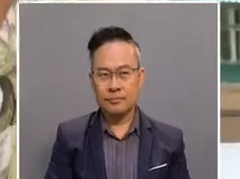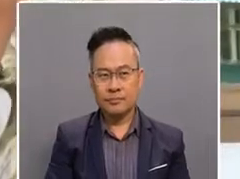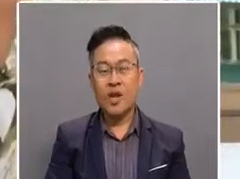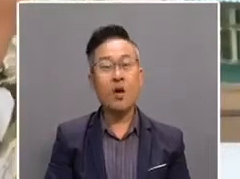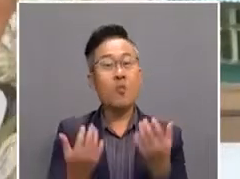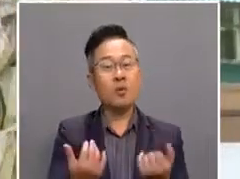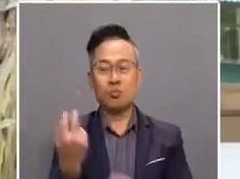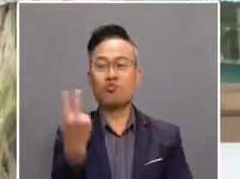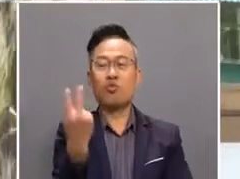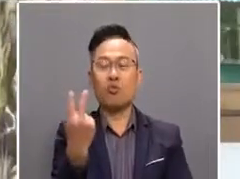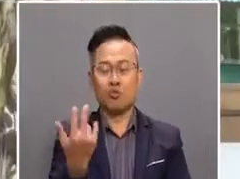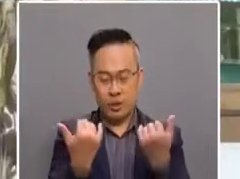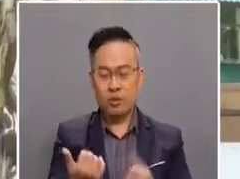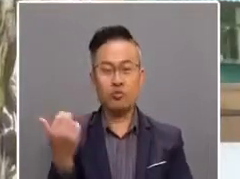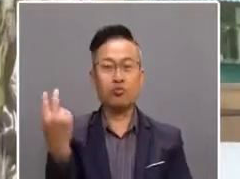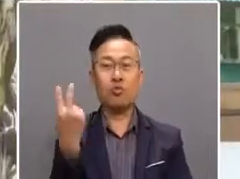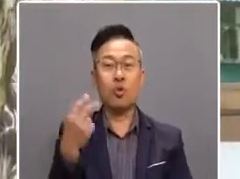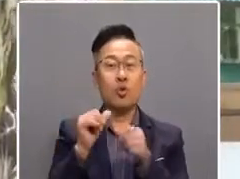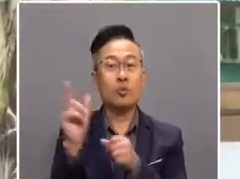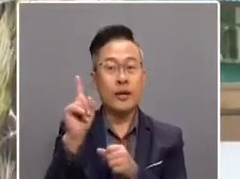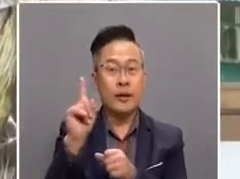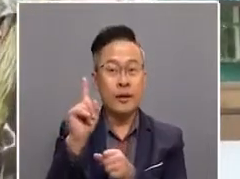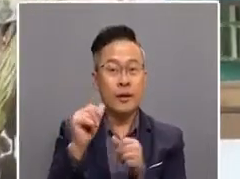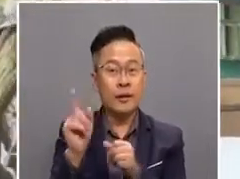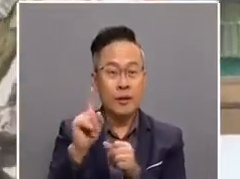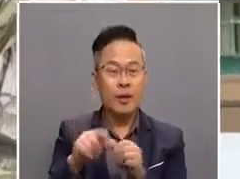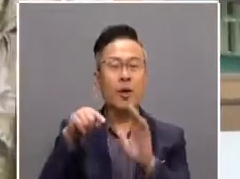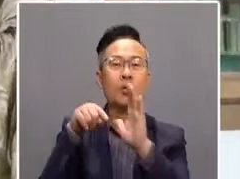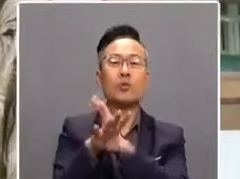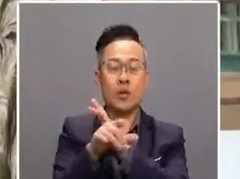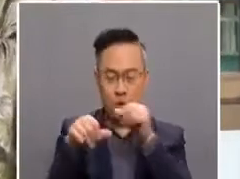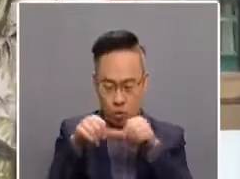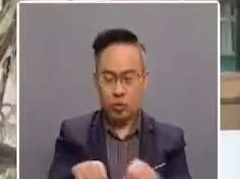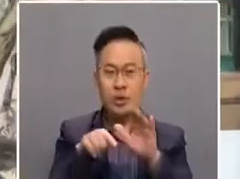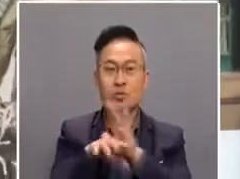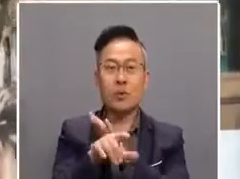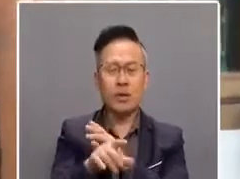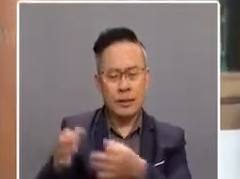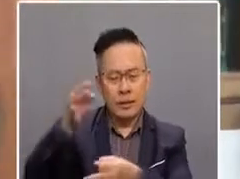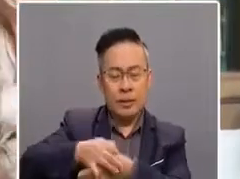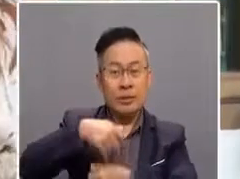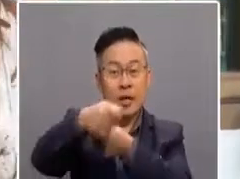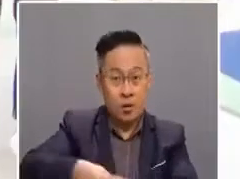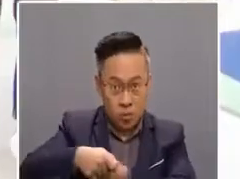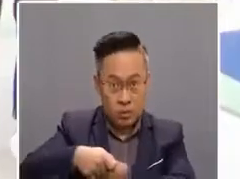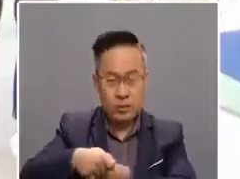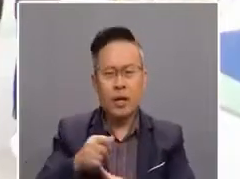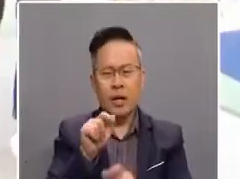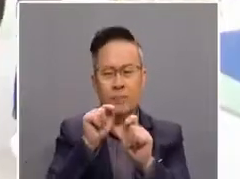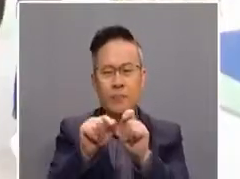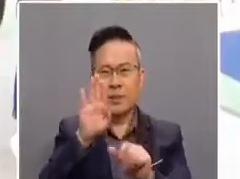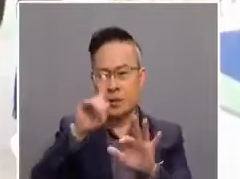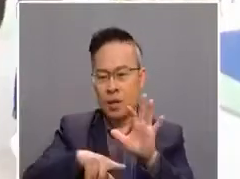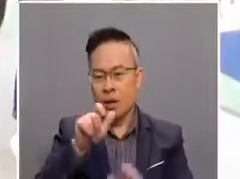วันนี้กับโพรัชนีนะครับมาที่ที่ไหนโพรัชนี เอาชลบุรีไงเขาเรียกว่าสหกรณ์กองทุนสวนยางอำเภอบ่อทองจำกัด รับทราบมาน